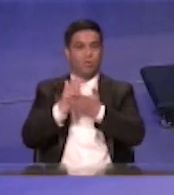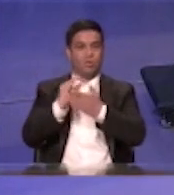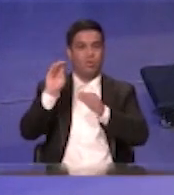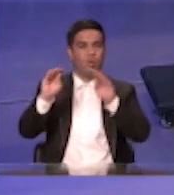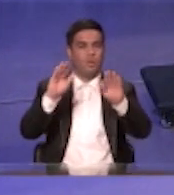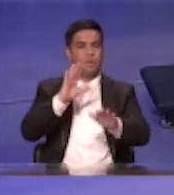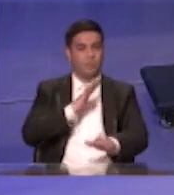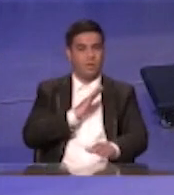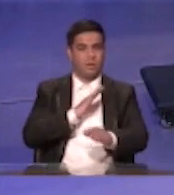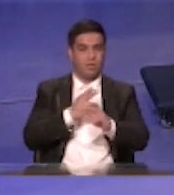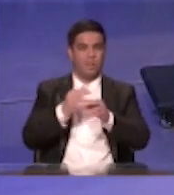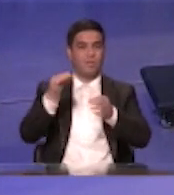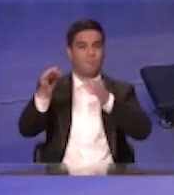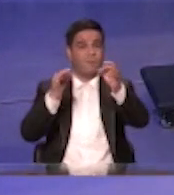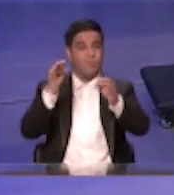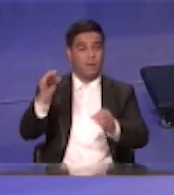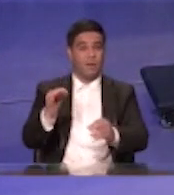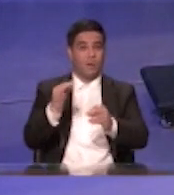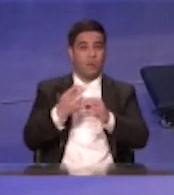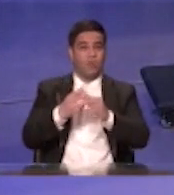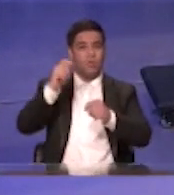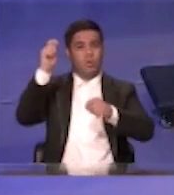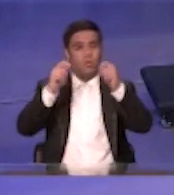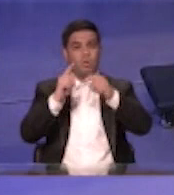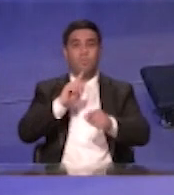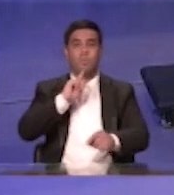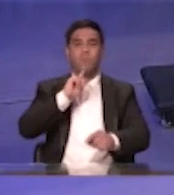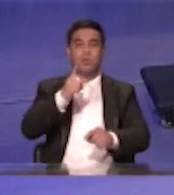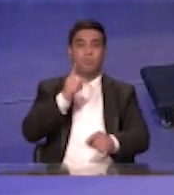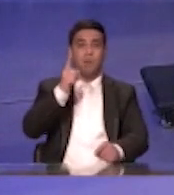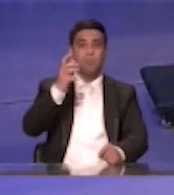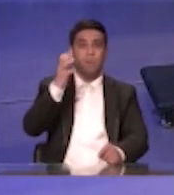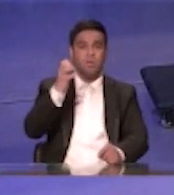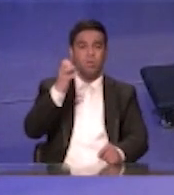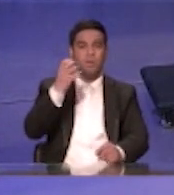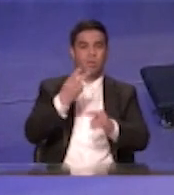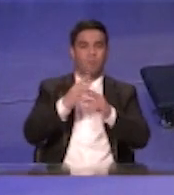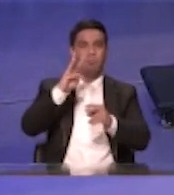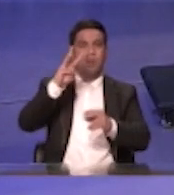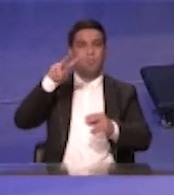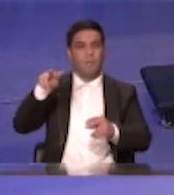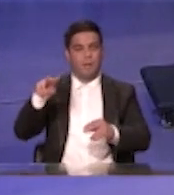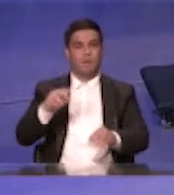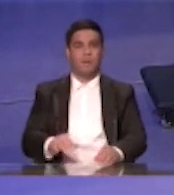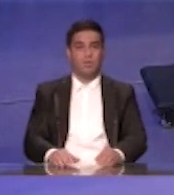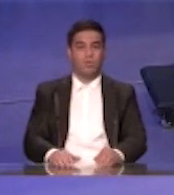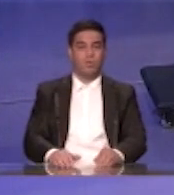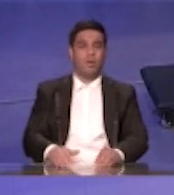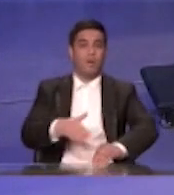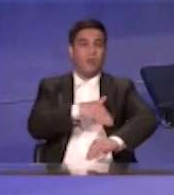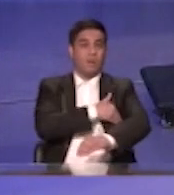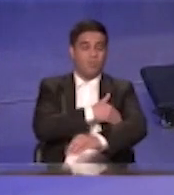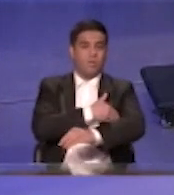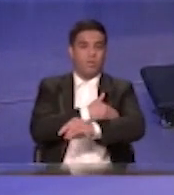joylashgan hudud hisoblanadi. Yog'in miqdori bir yilda 1500-4000 mm tashkil etadi. O'rtacha harorat